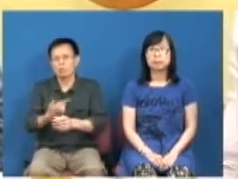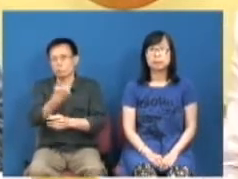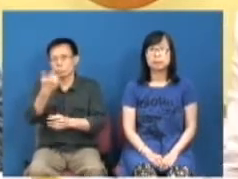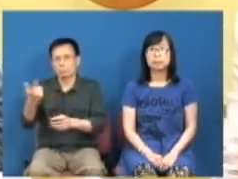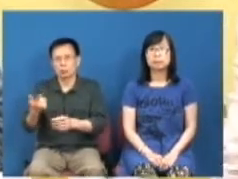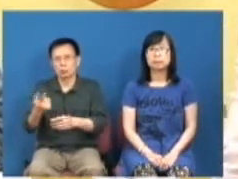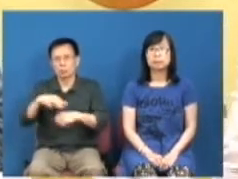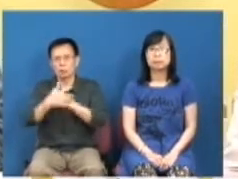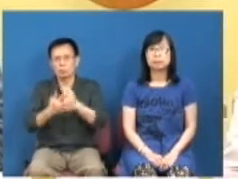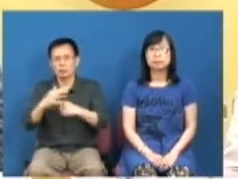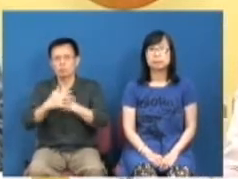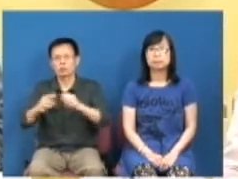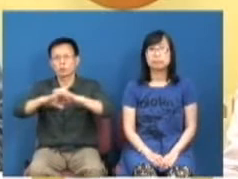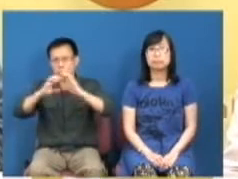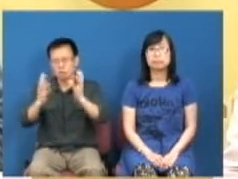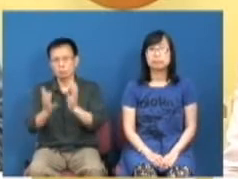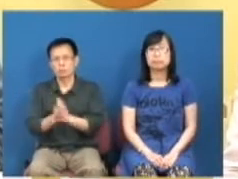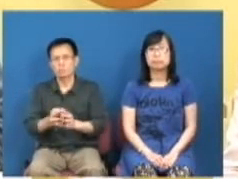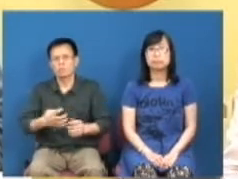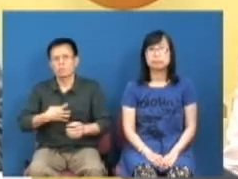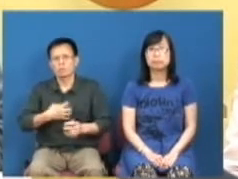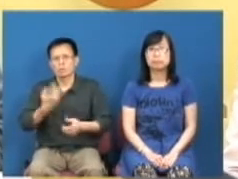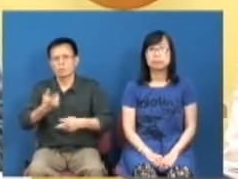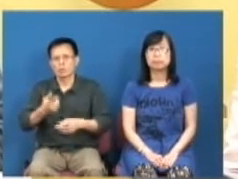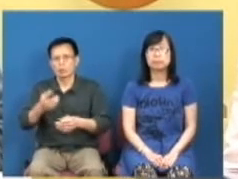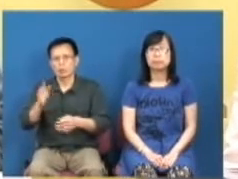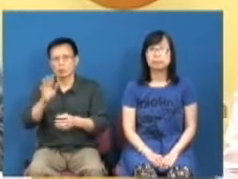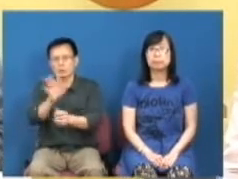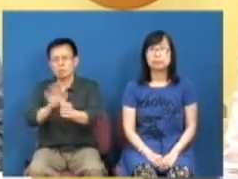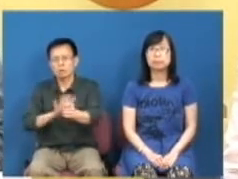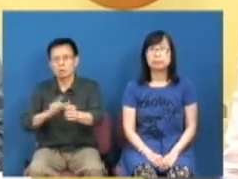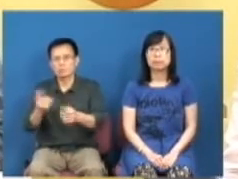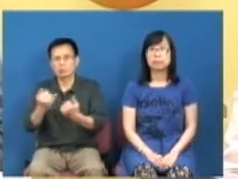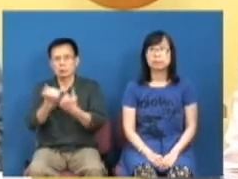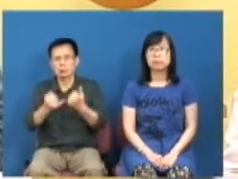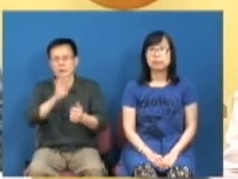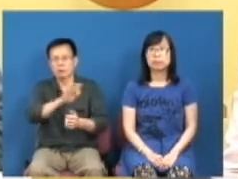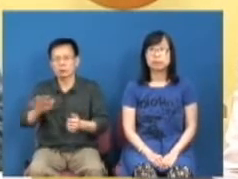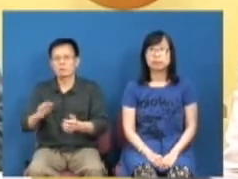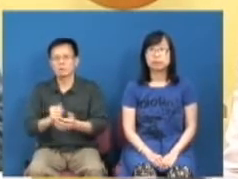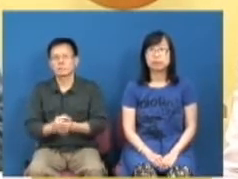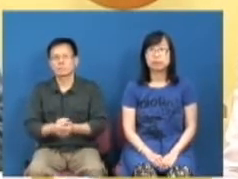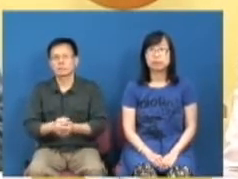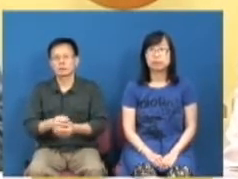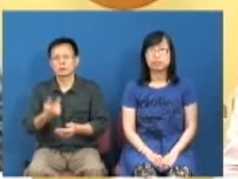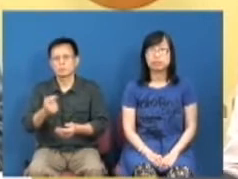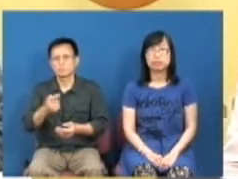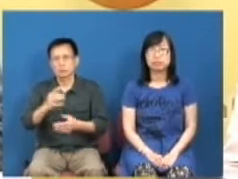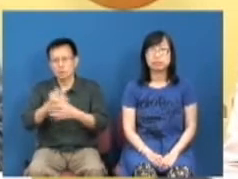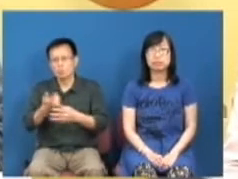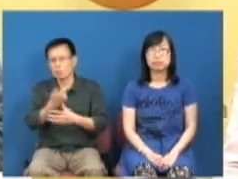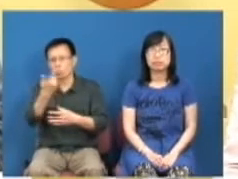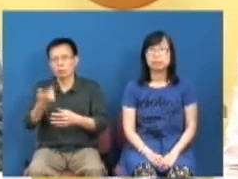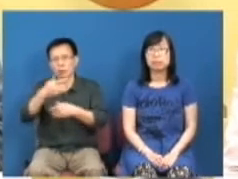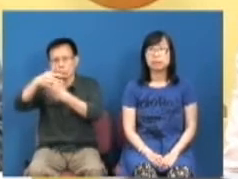就擔心就可能會影響到啲生態。咁其實因為同埋另外就係、有因為其實好多其他